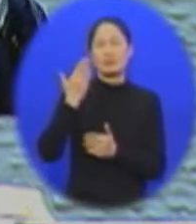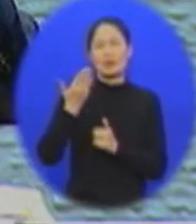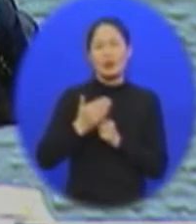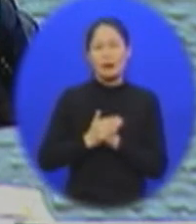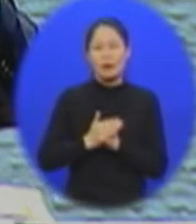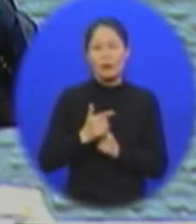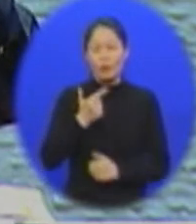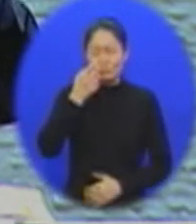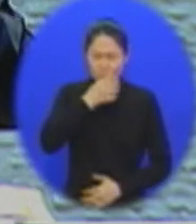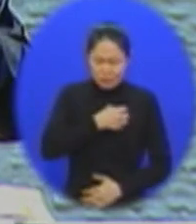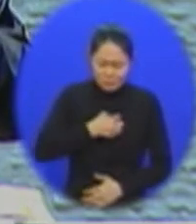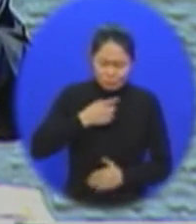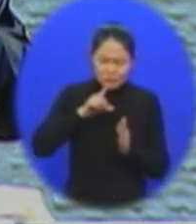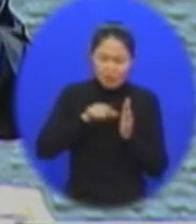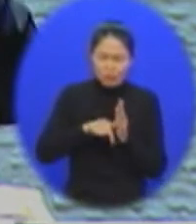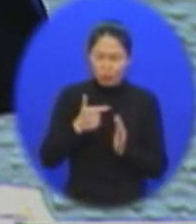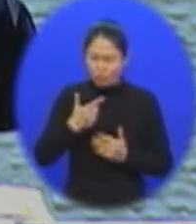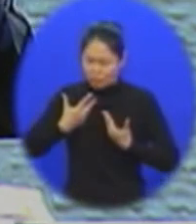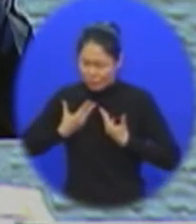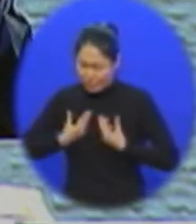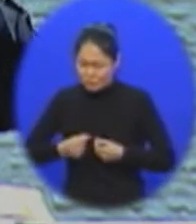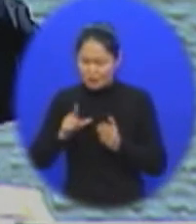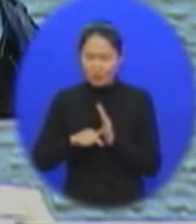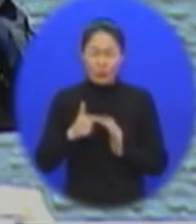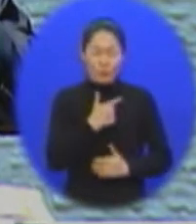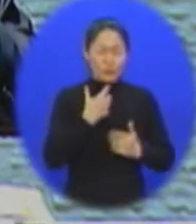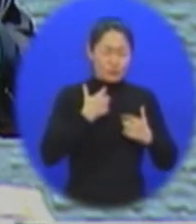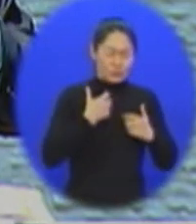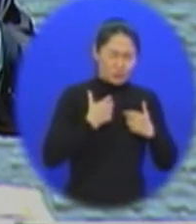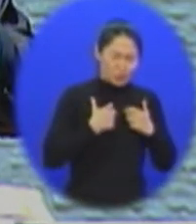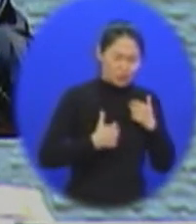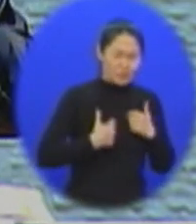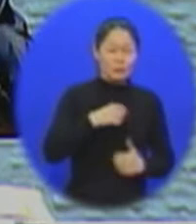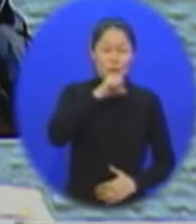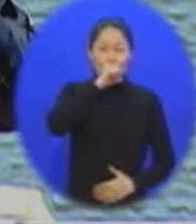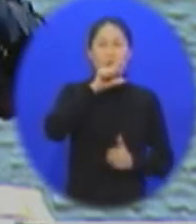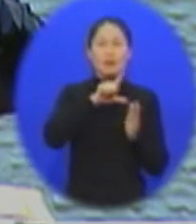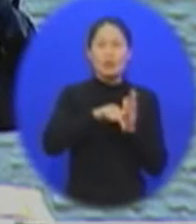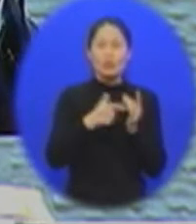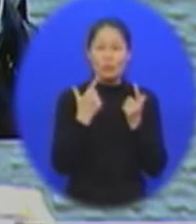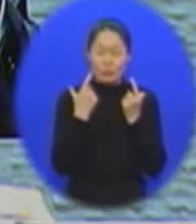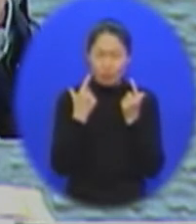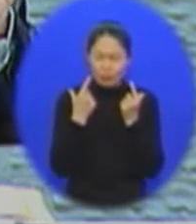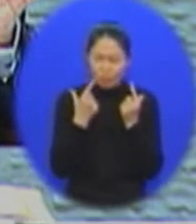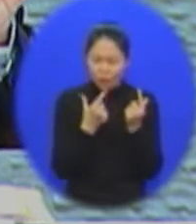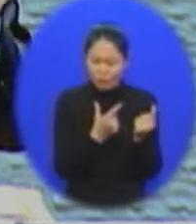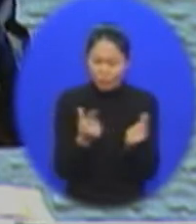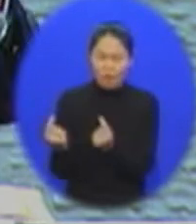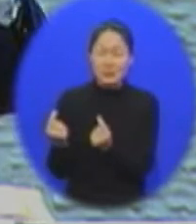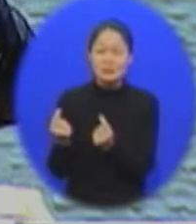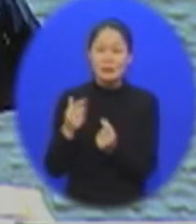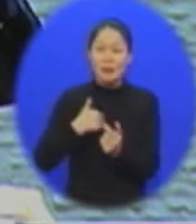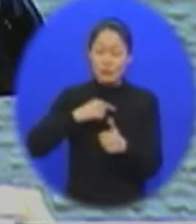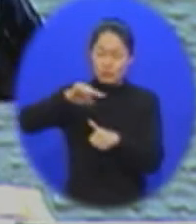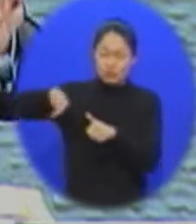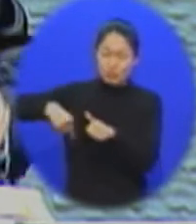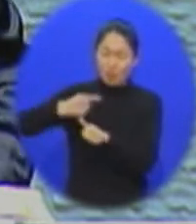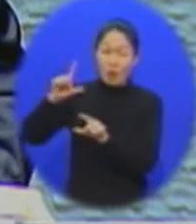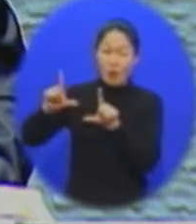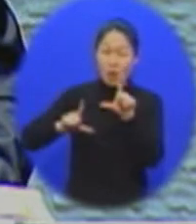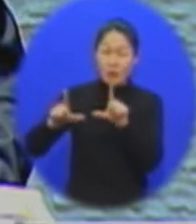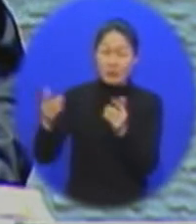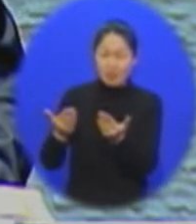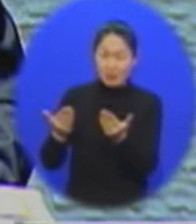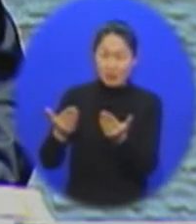너무 슬플 때도 너무 좌절할 때도 너무 좋을 때도 다 동일하게 내 주변에 되어지는 1가 환경 에만 초점을